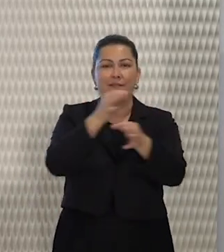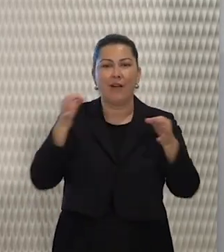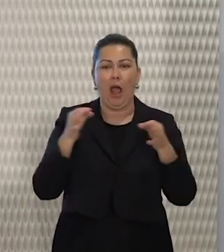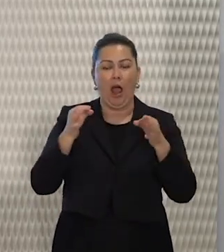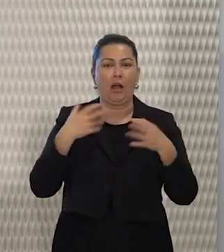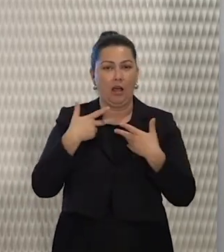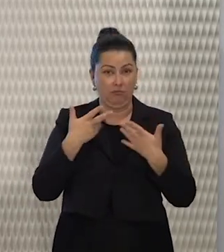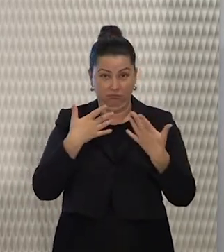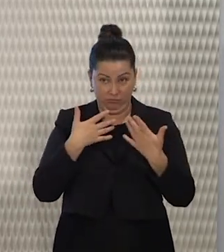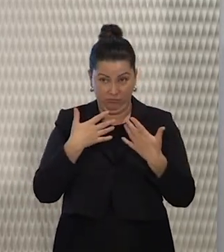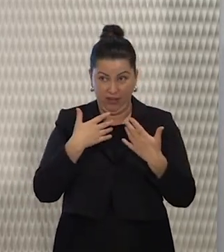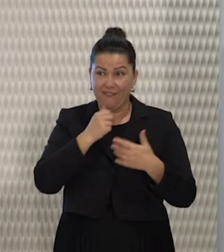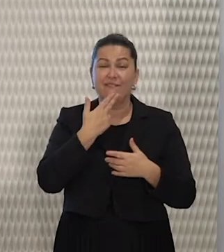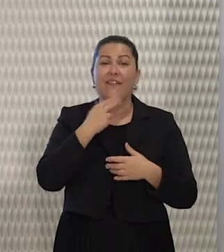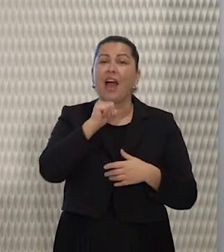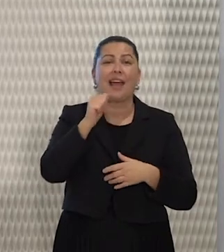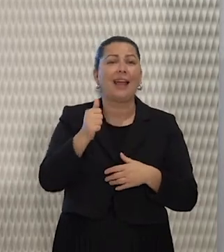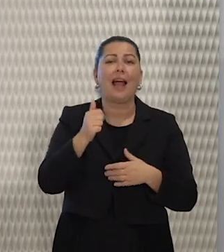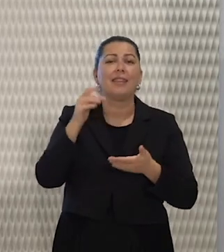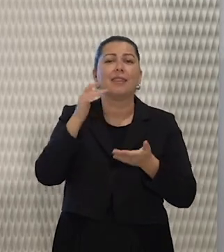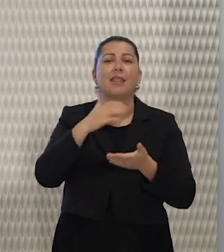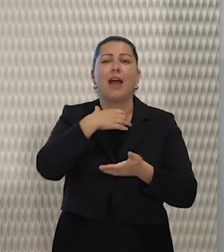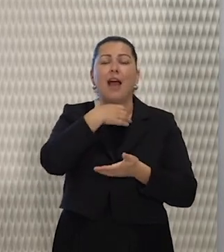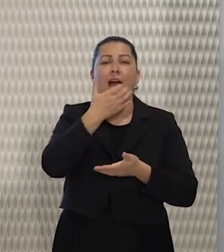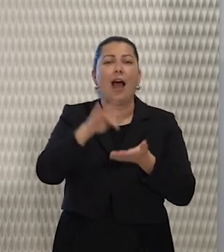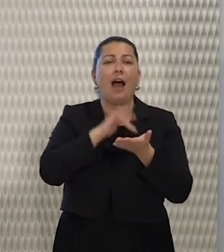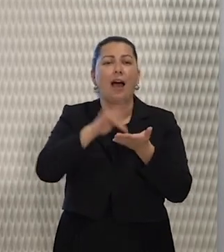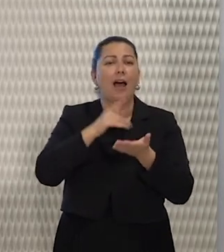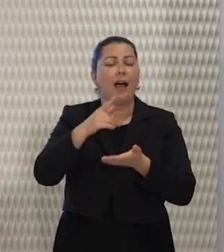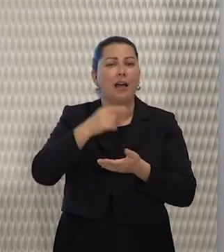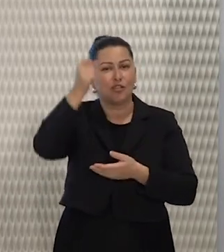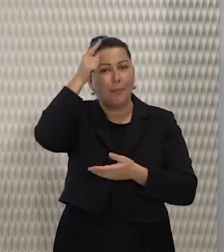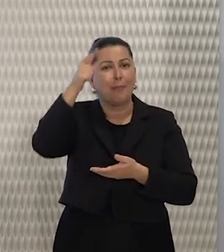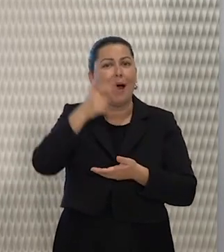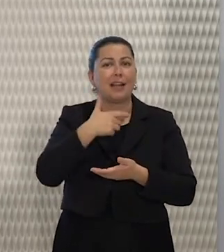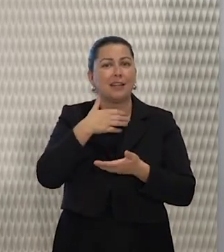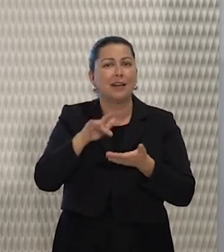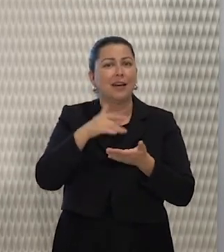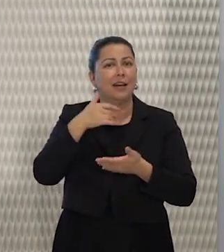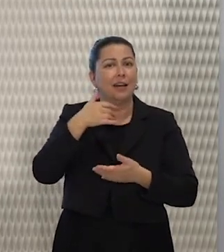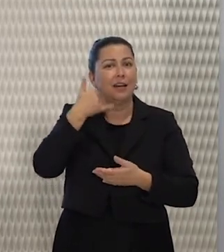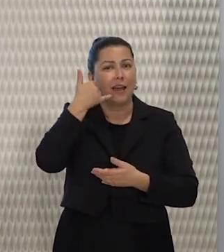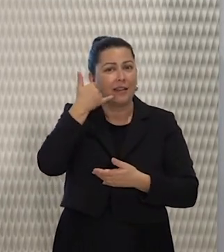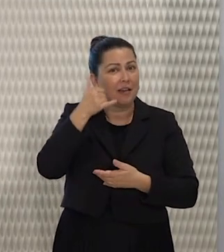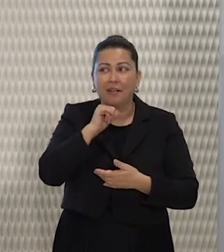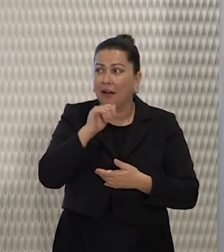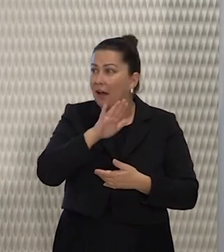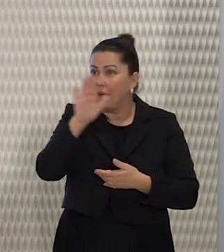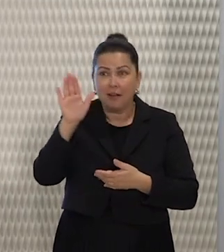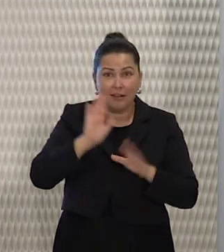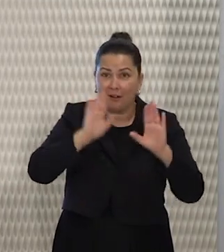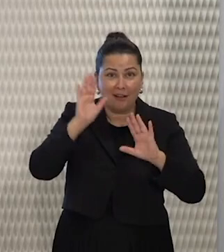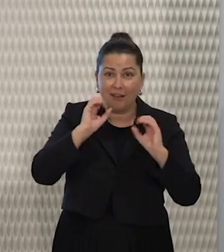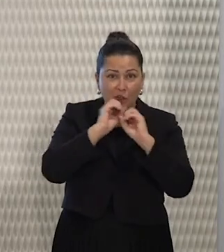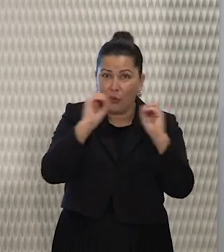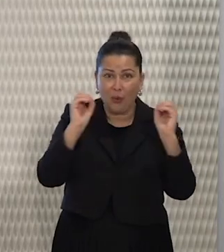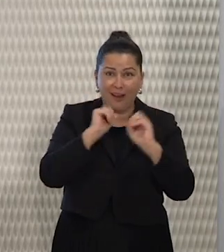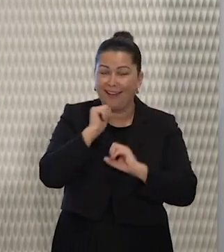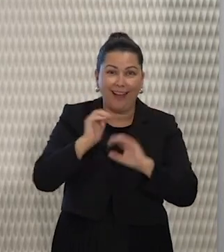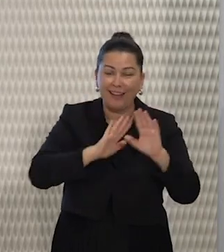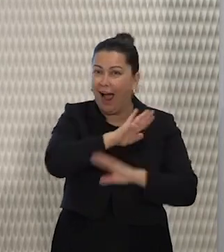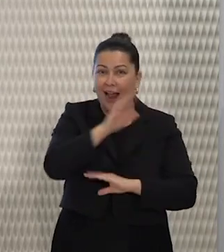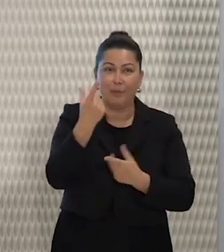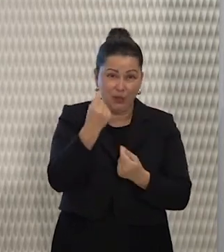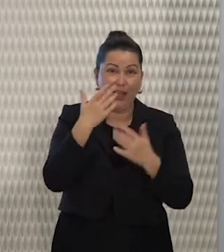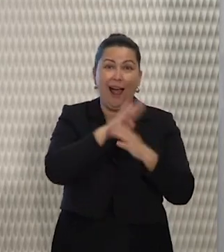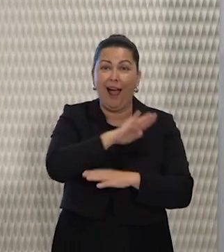kein Smartphone dabei hat, soll bitte aufzeigen. Also es zeigt niemand auf. Ich möchte eine Lanze brechen für